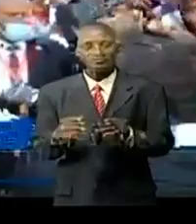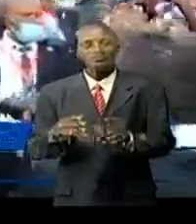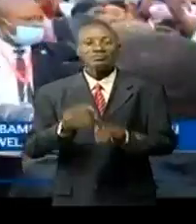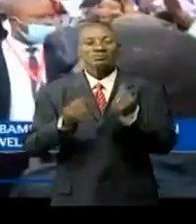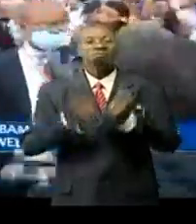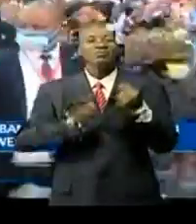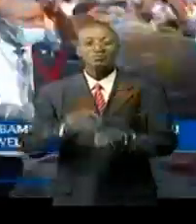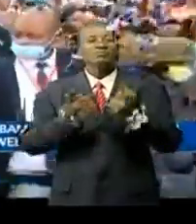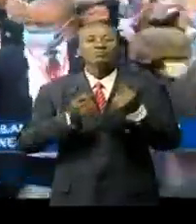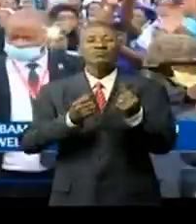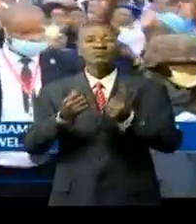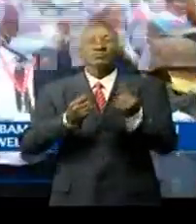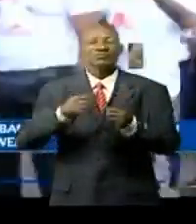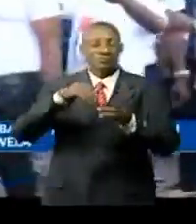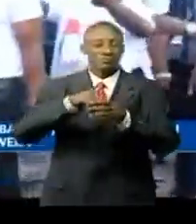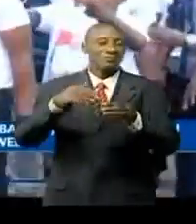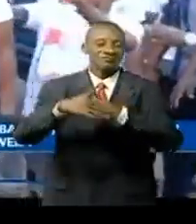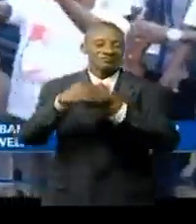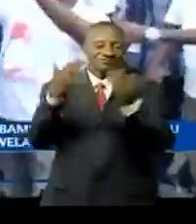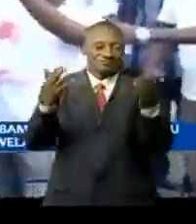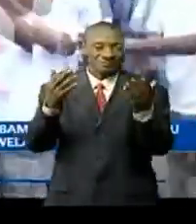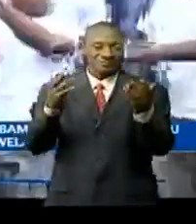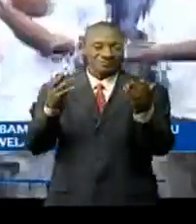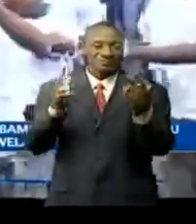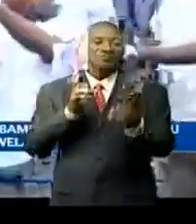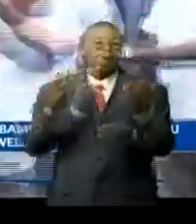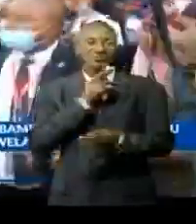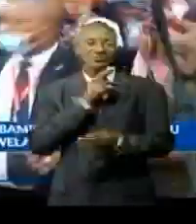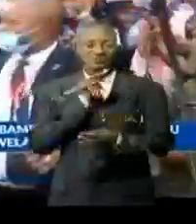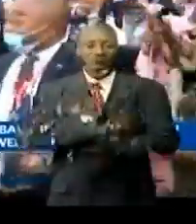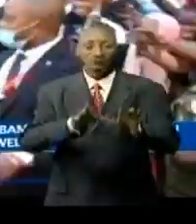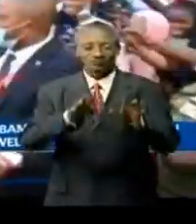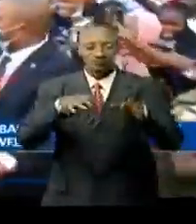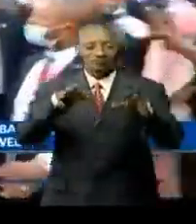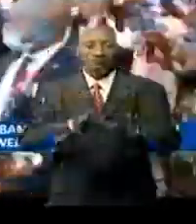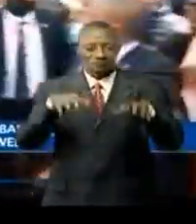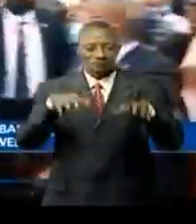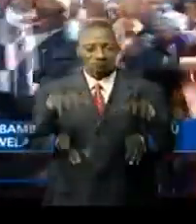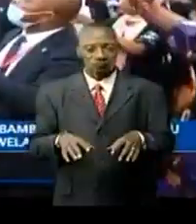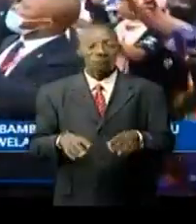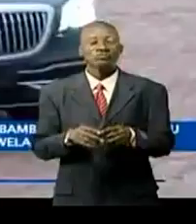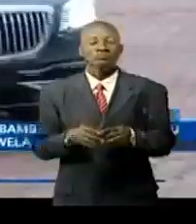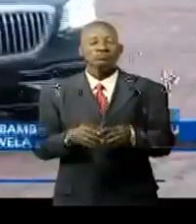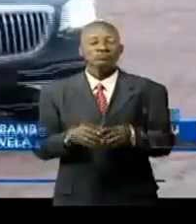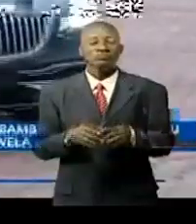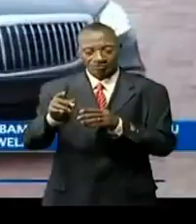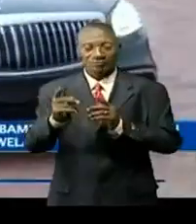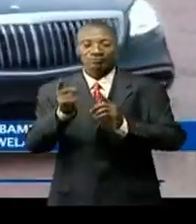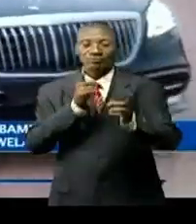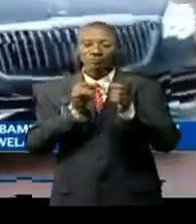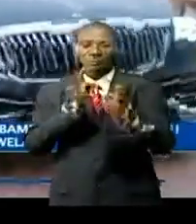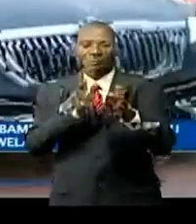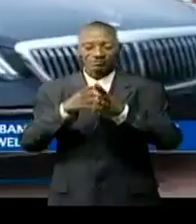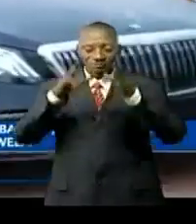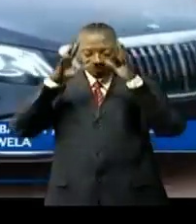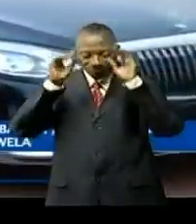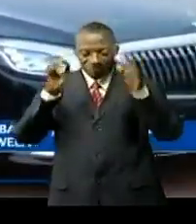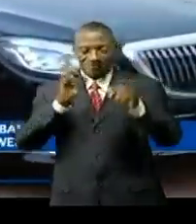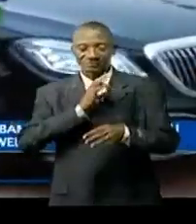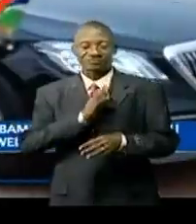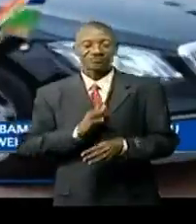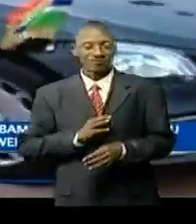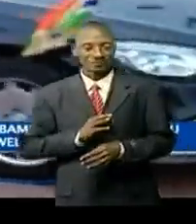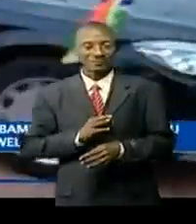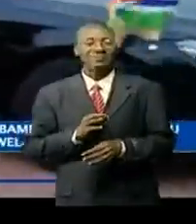Hôtel, en attendant la séance de travail en tête à tête avec le président de la République, Félix Antoine Tshisekedi Tshombo, ce